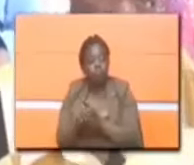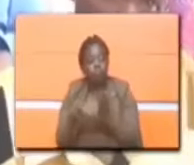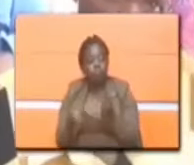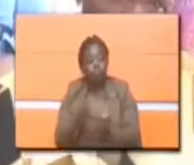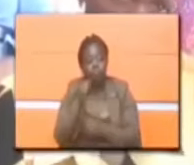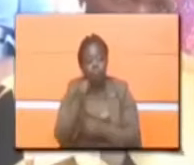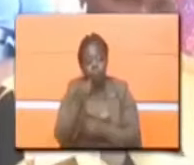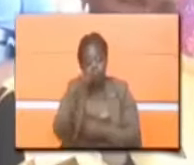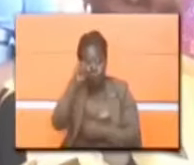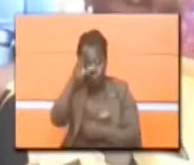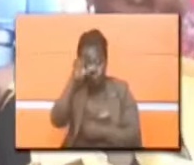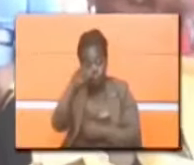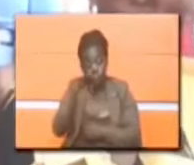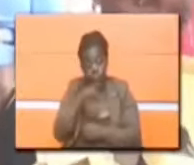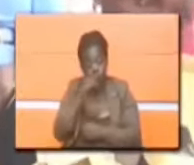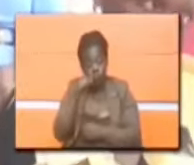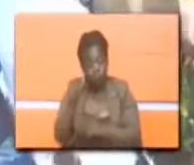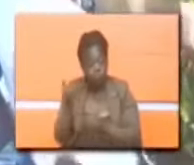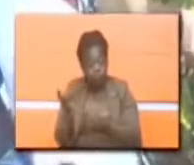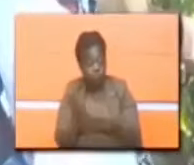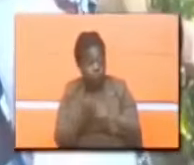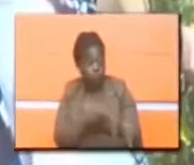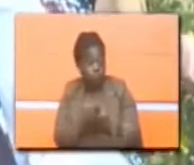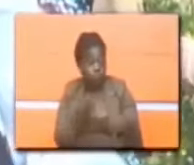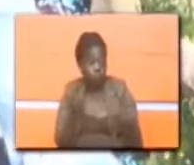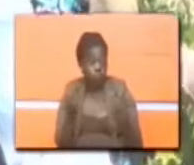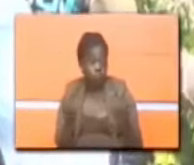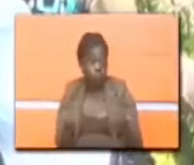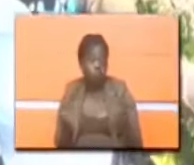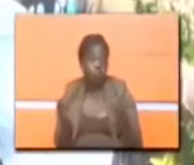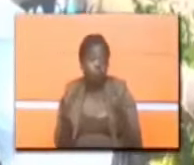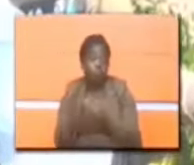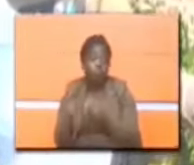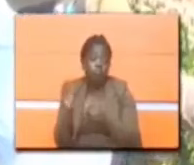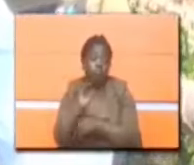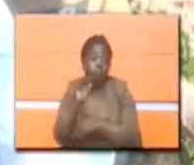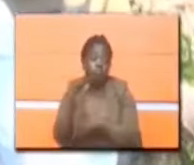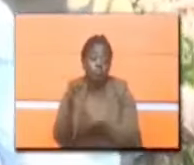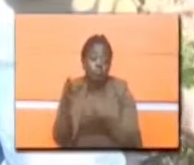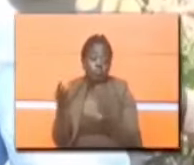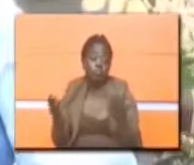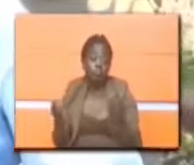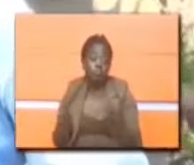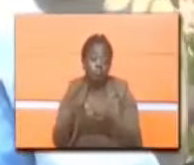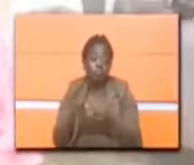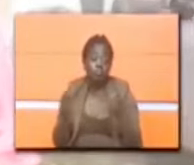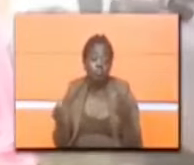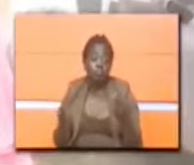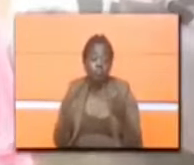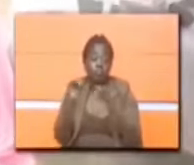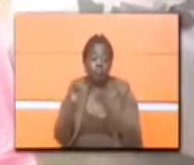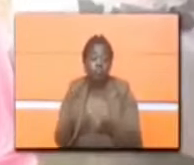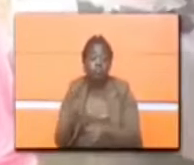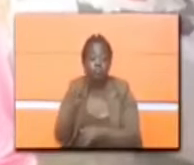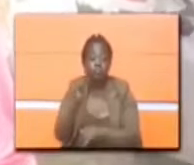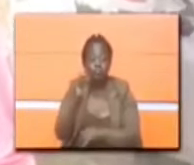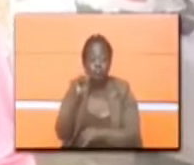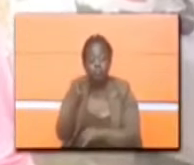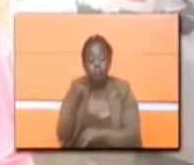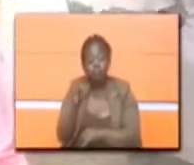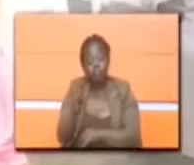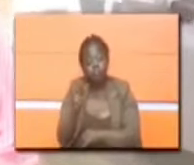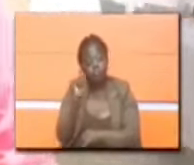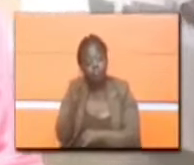Abazzukulu beewuunyizza eky'omutaka waabwe okubasuulirira newankubadde nga olukiiko olutudde wabeera ku masiro ga Katonda. Tutuuse wano